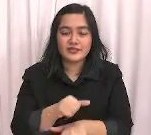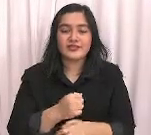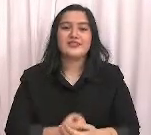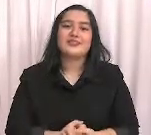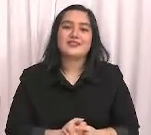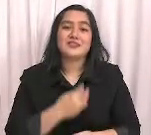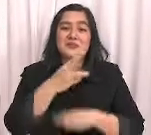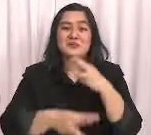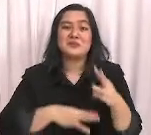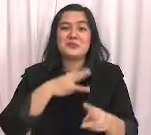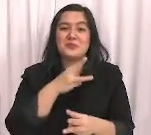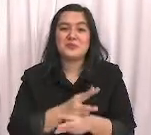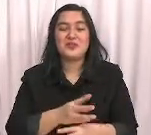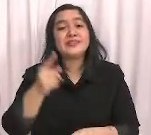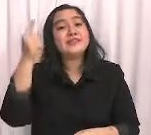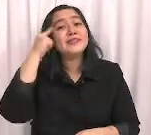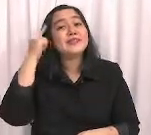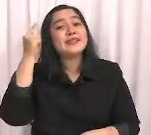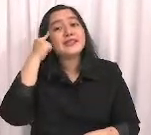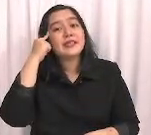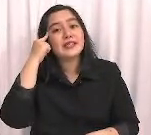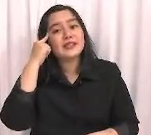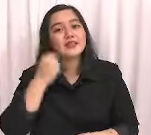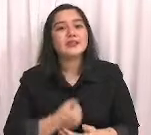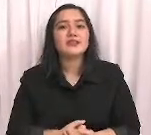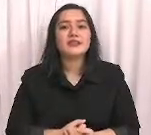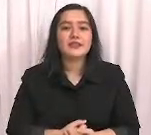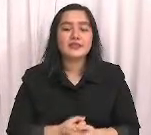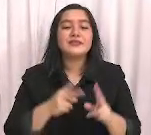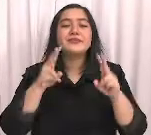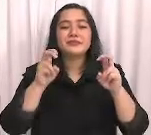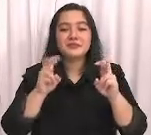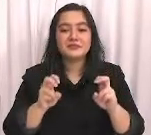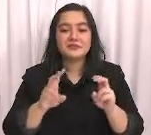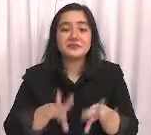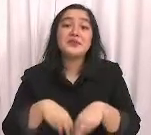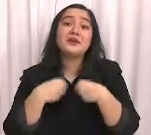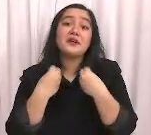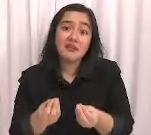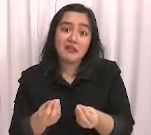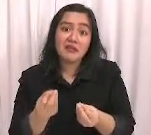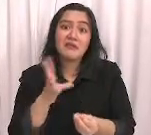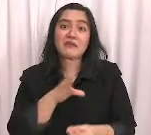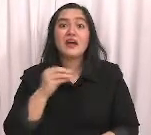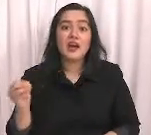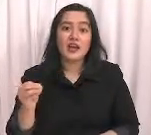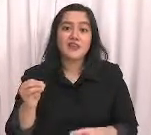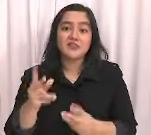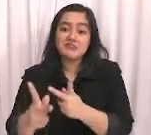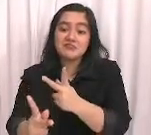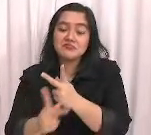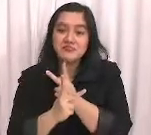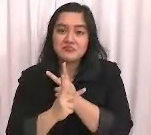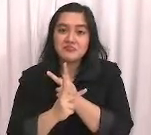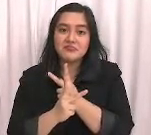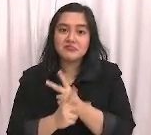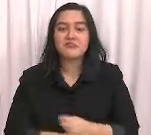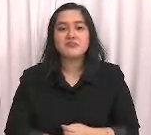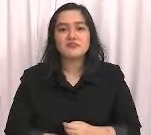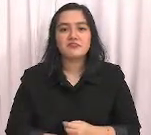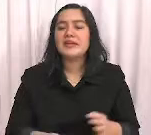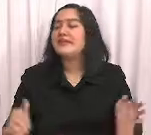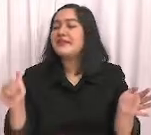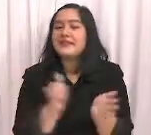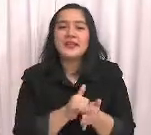siyensya ng bansa o ng buong mundo is give and take. Yeah. Which is